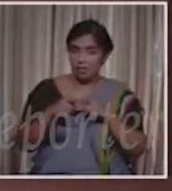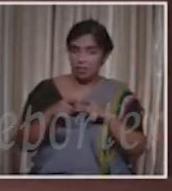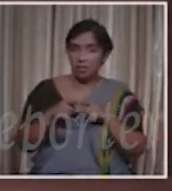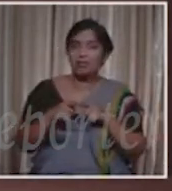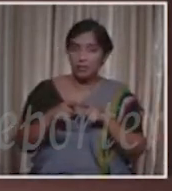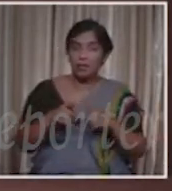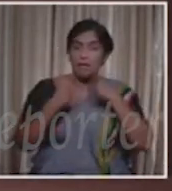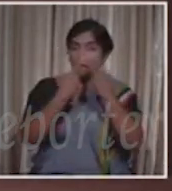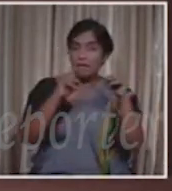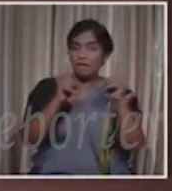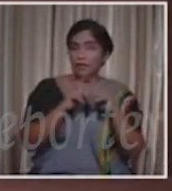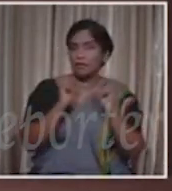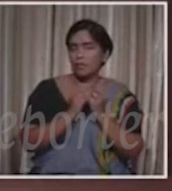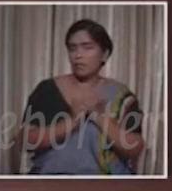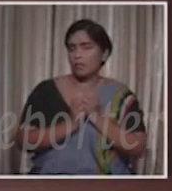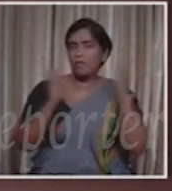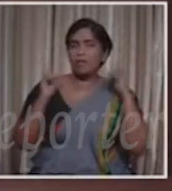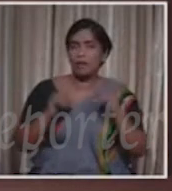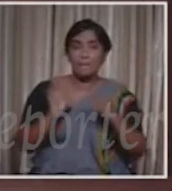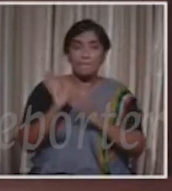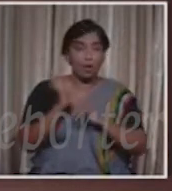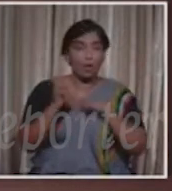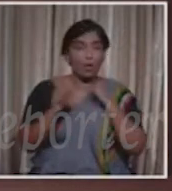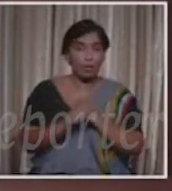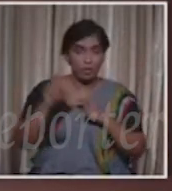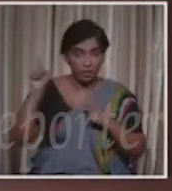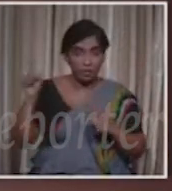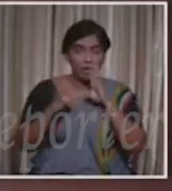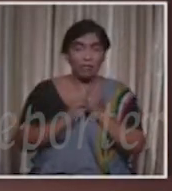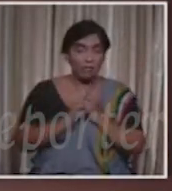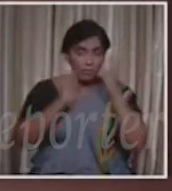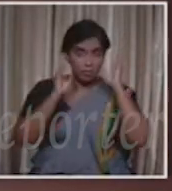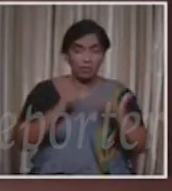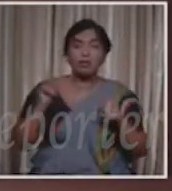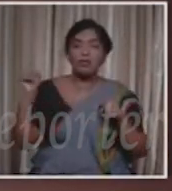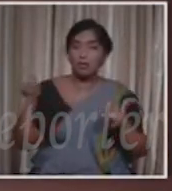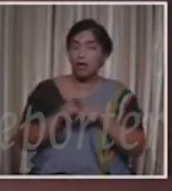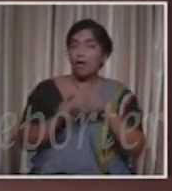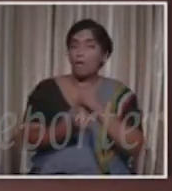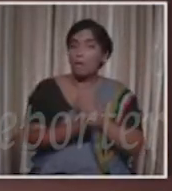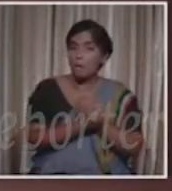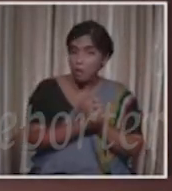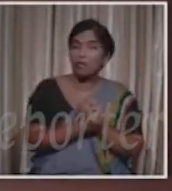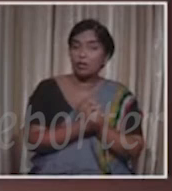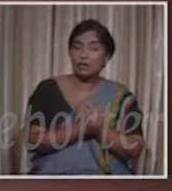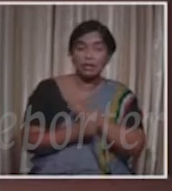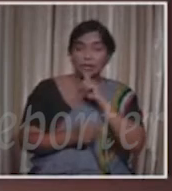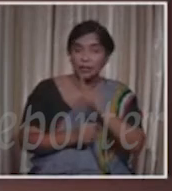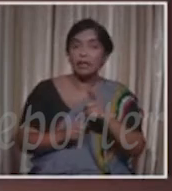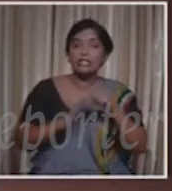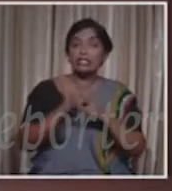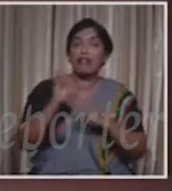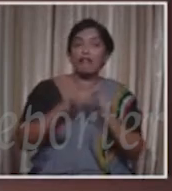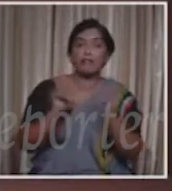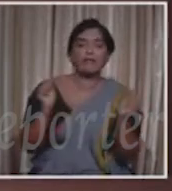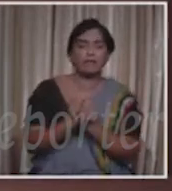passe e welaye police samithe prasanna ranthunga mokadda kiwwe meka jvp wedak kiwwa prasanna ranthunga den maasekata aasanna kalaya gatha wi thibenawa